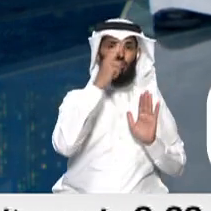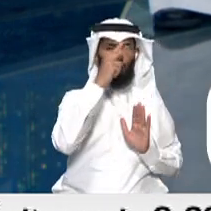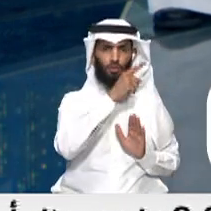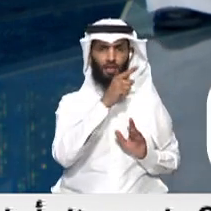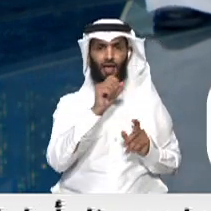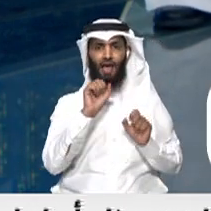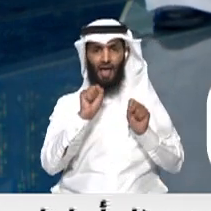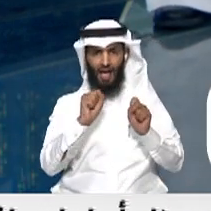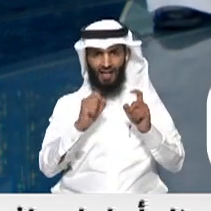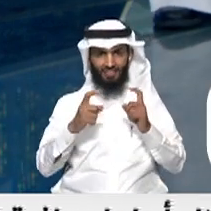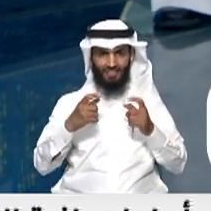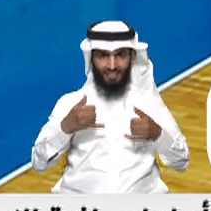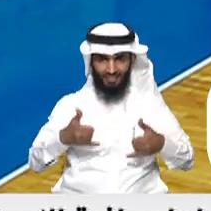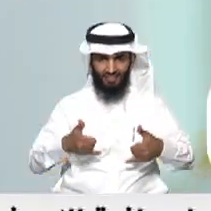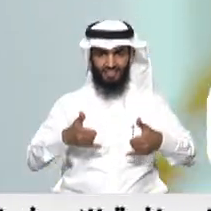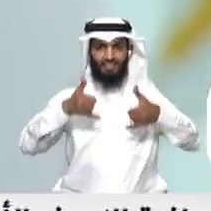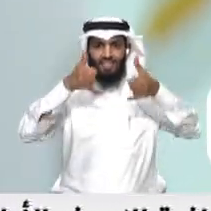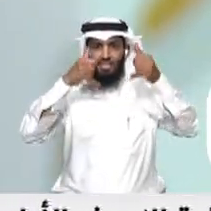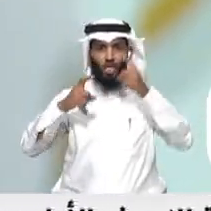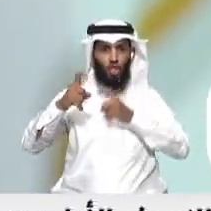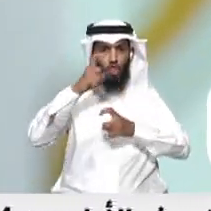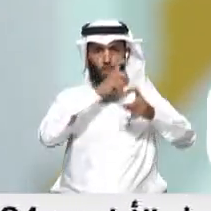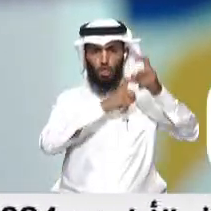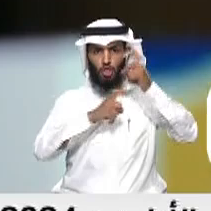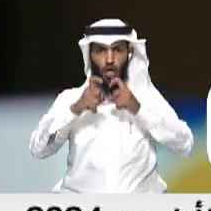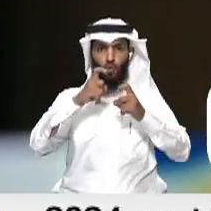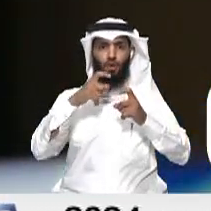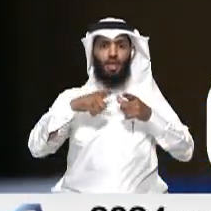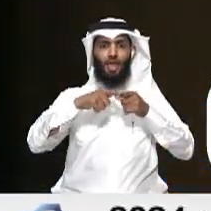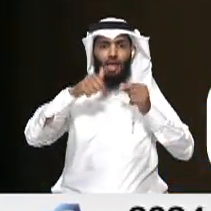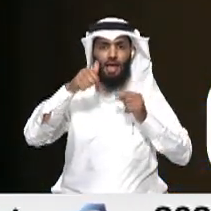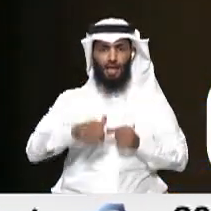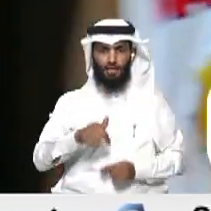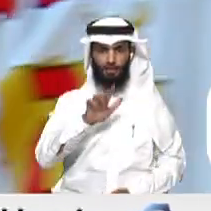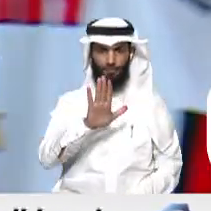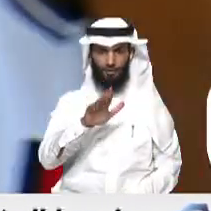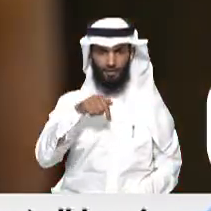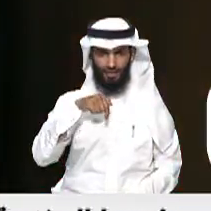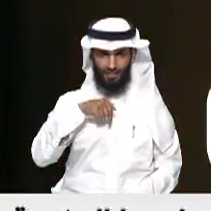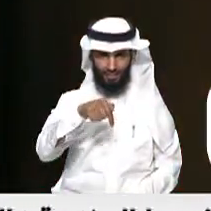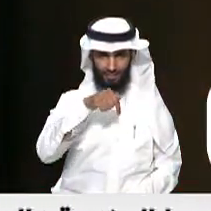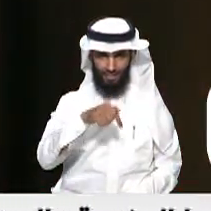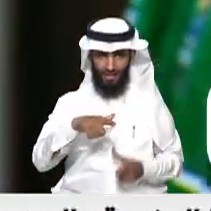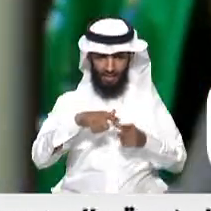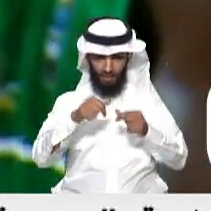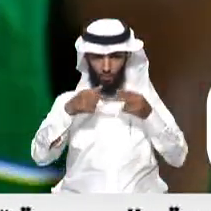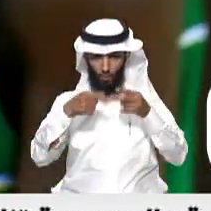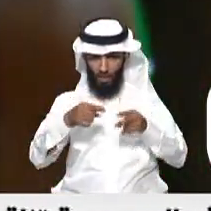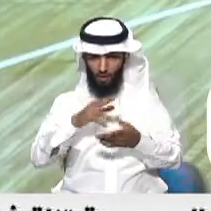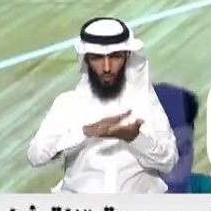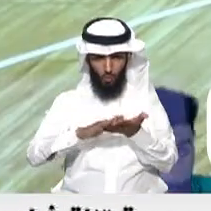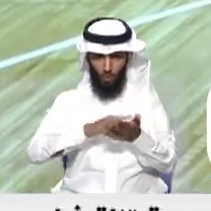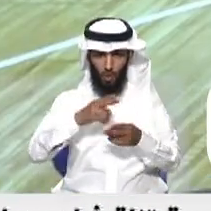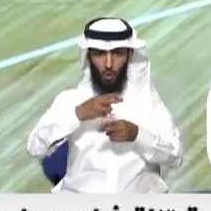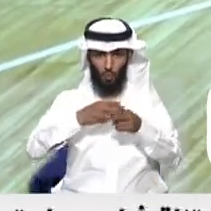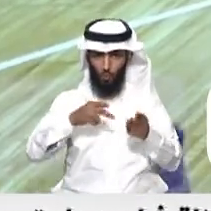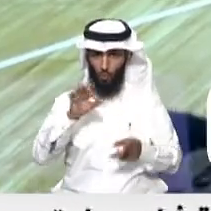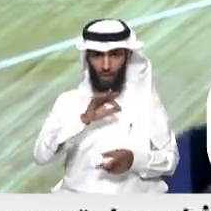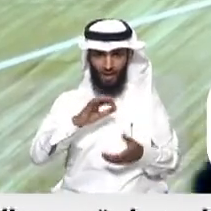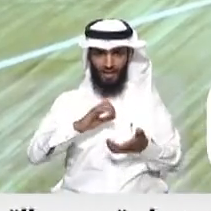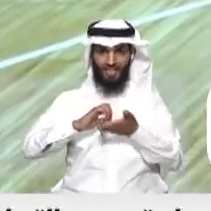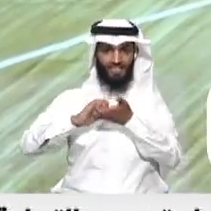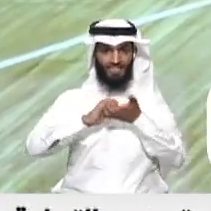كاس اسيا للشباب تحت 18 سنه لكره السله عن منطقه الخليج المقامه في الكويت على صاله الاتحاد